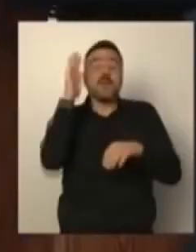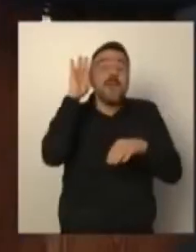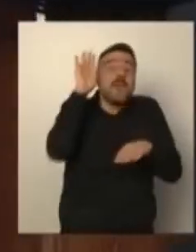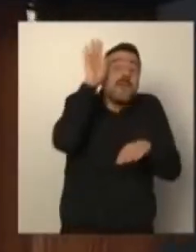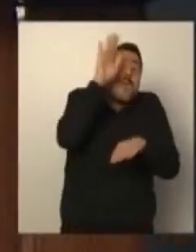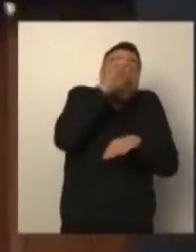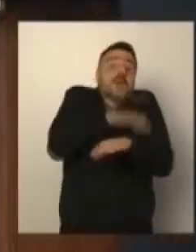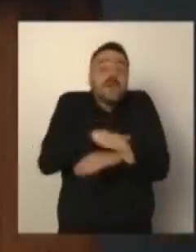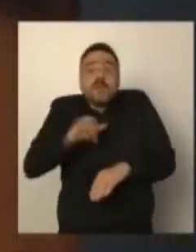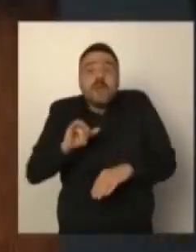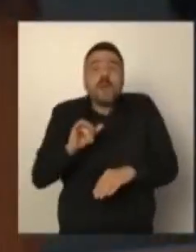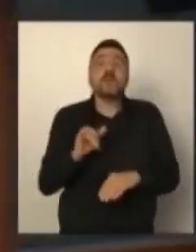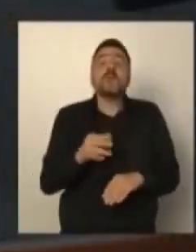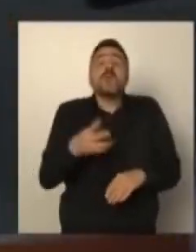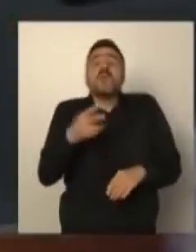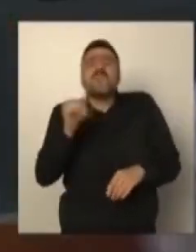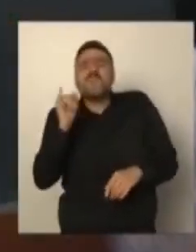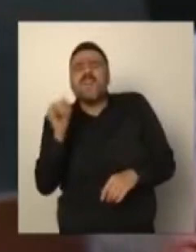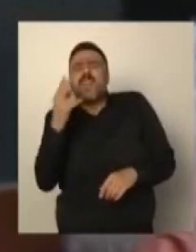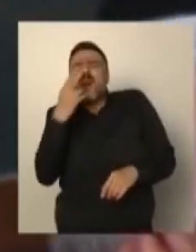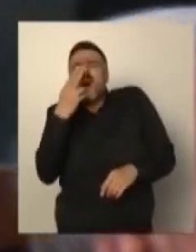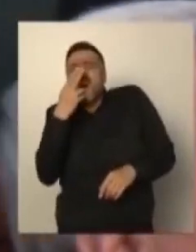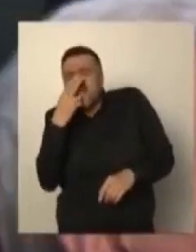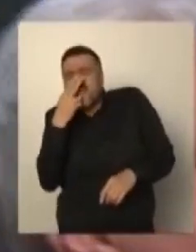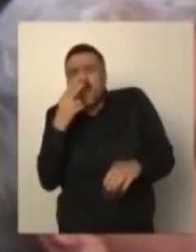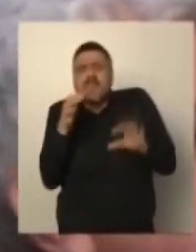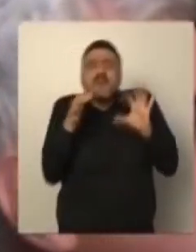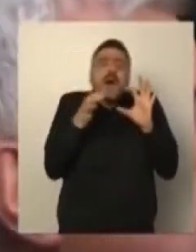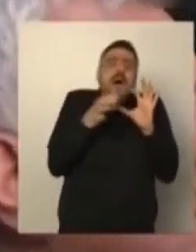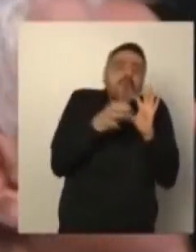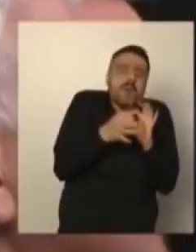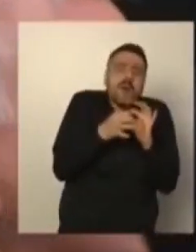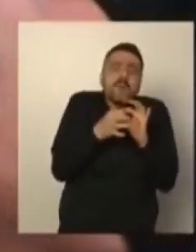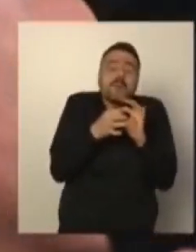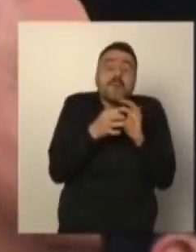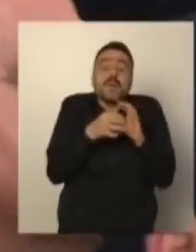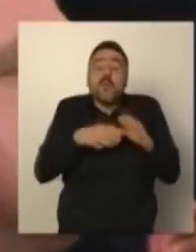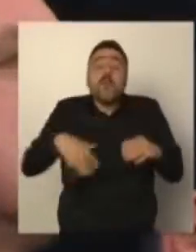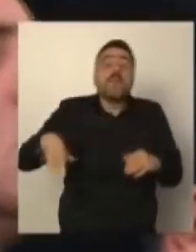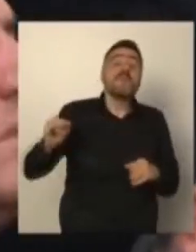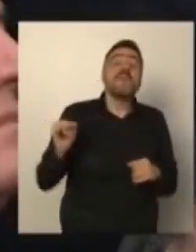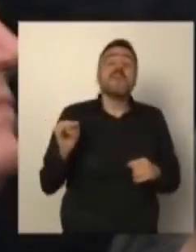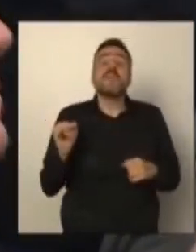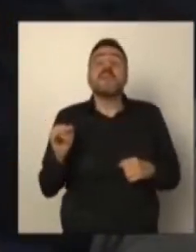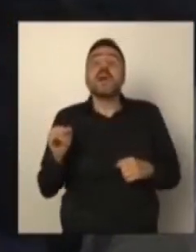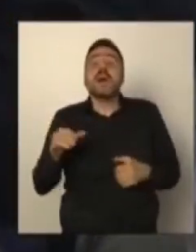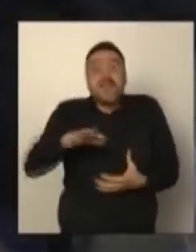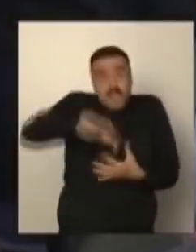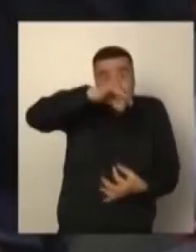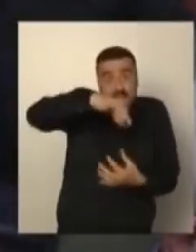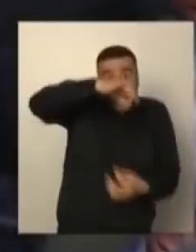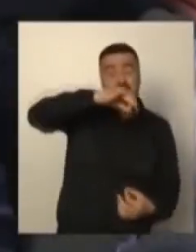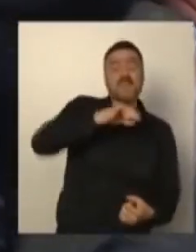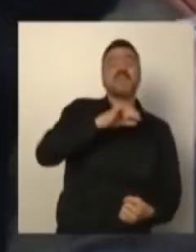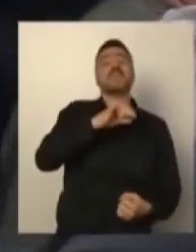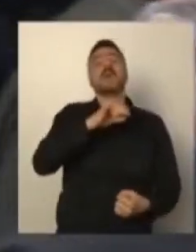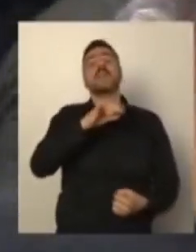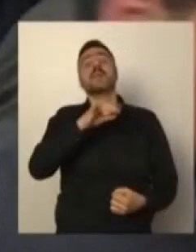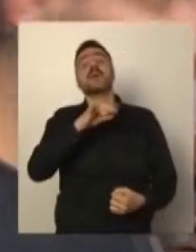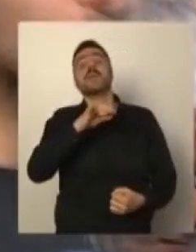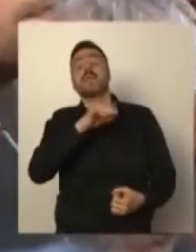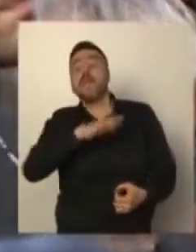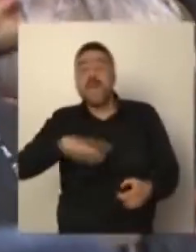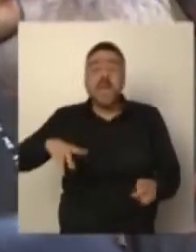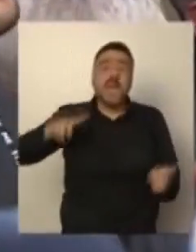belalardan, kötü alışkanlık ve bağımlılıktan, kötü çevrelerden, batıl akımlardan,